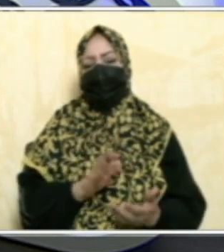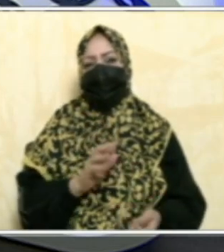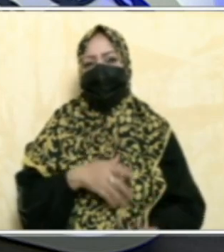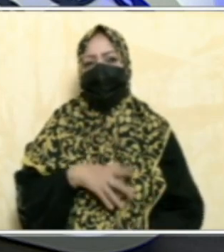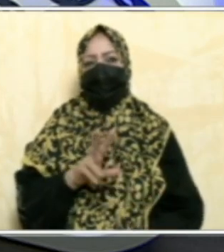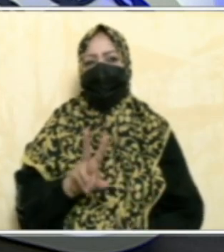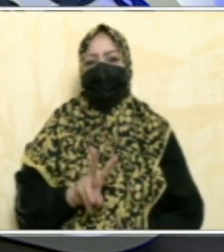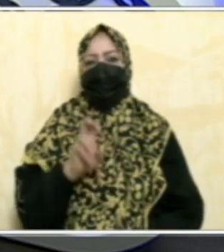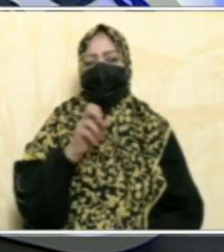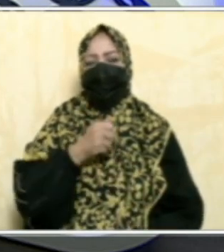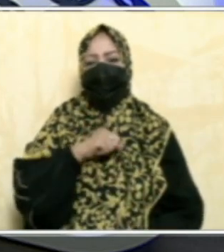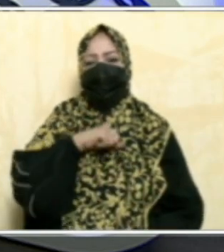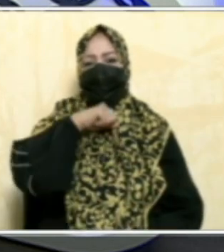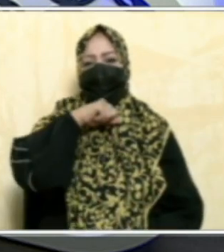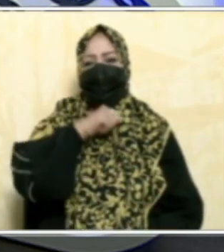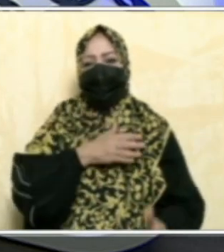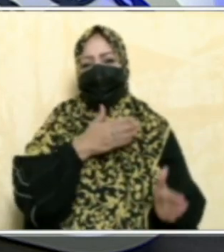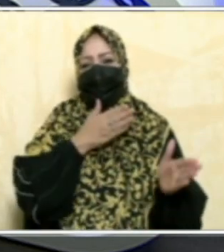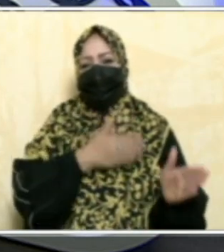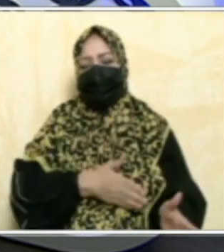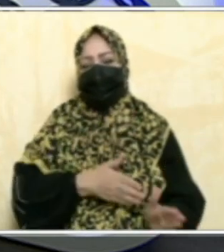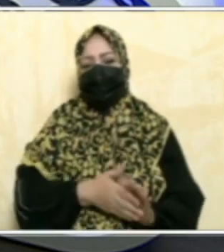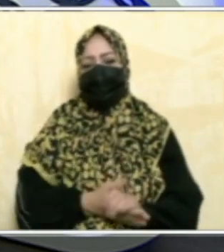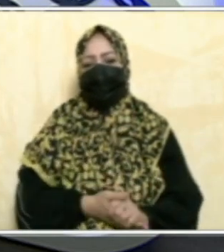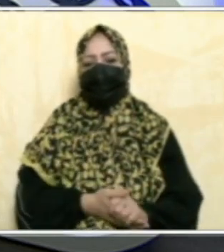وما معنى استغفار يعني شيخ؟